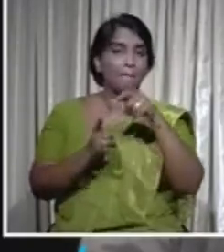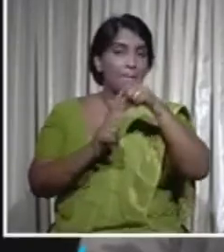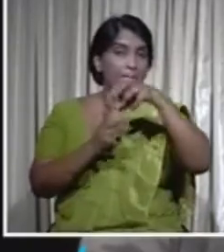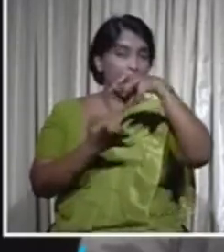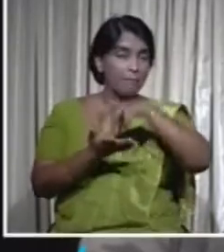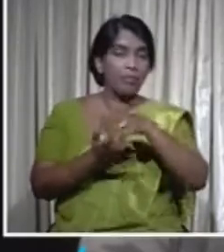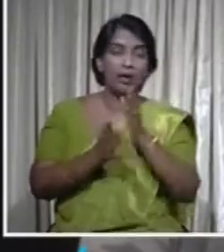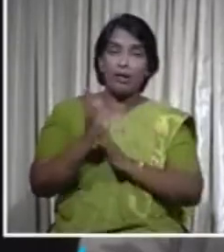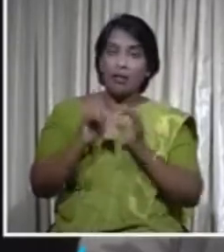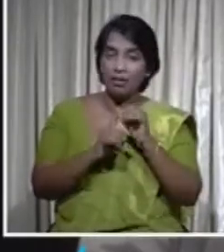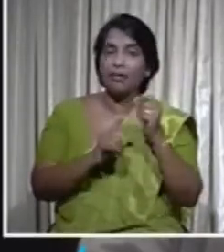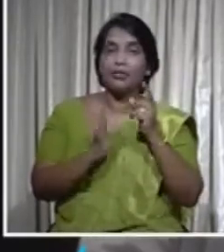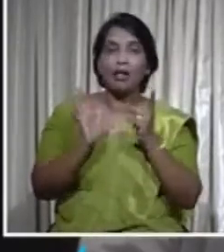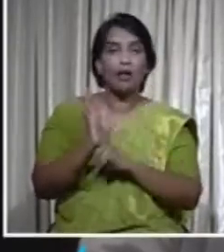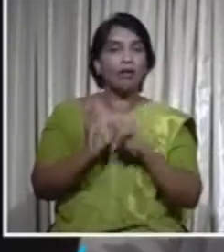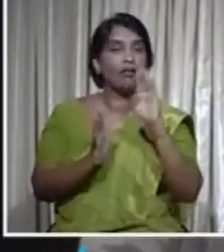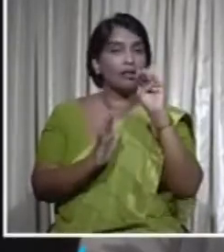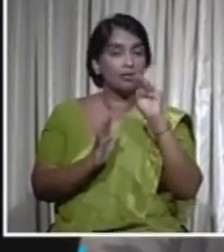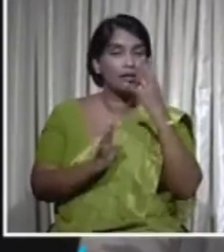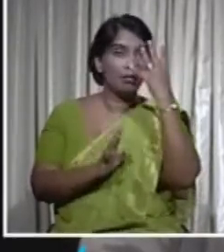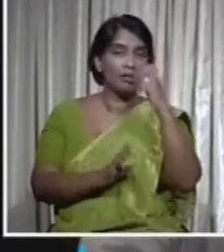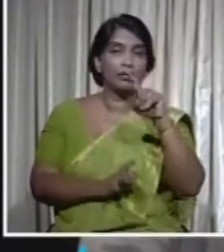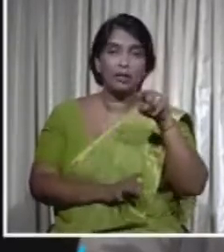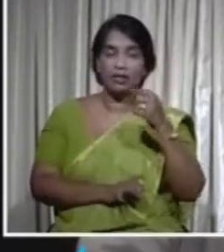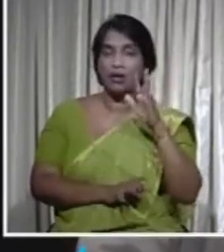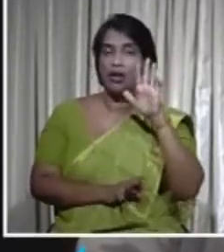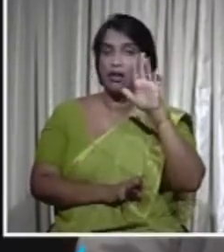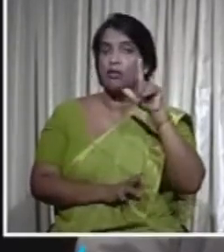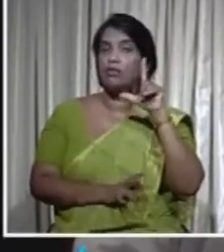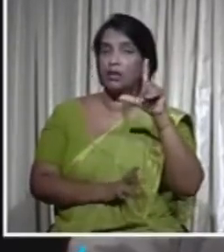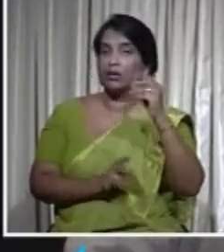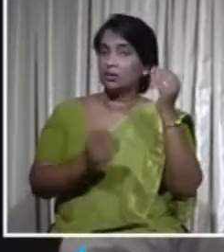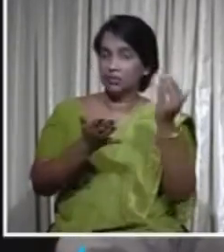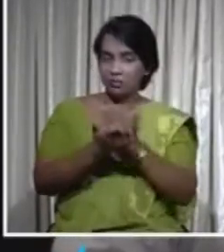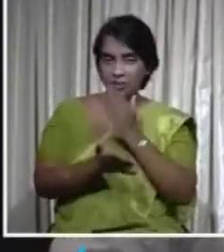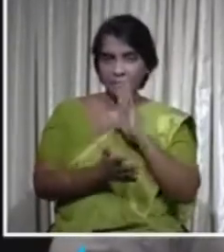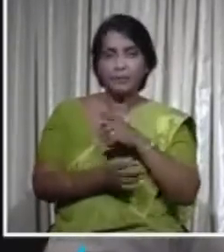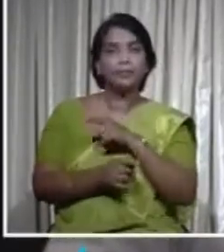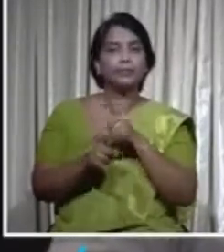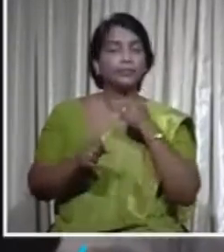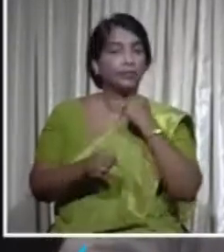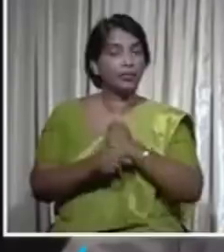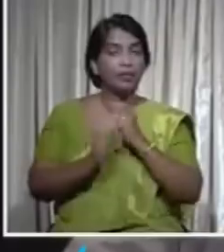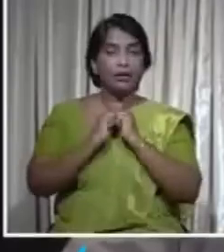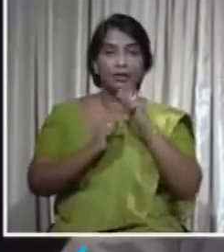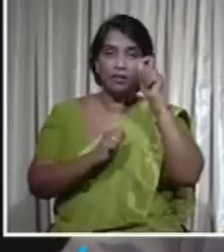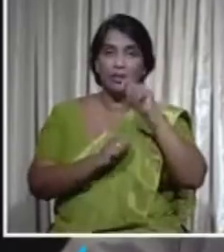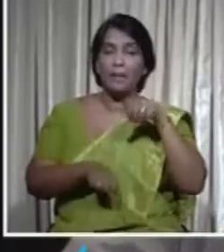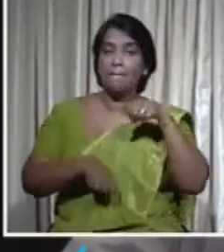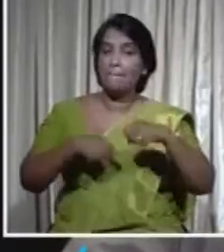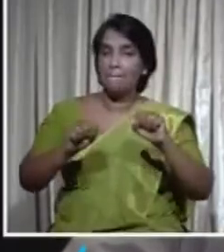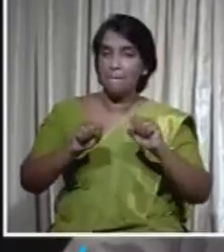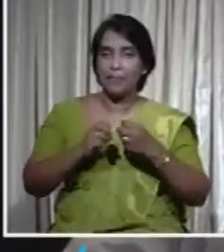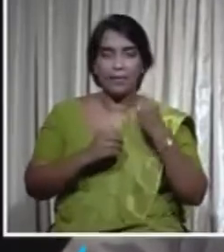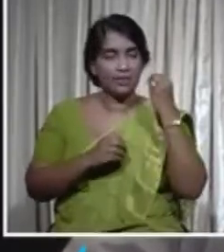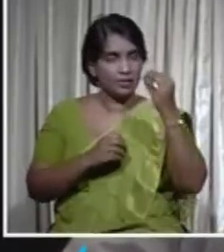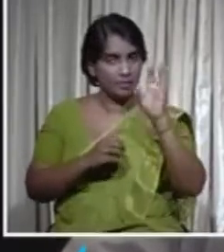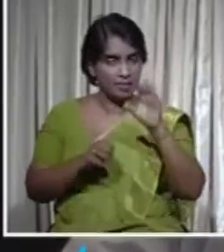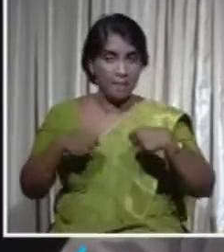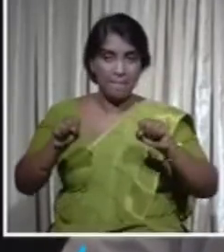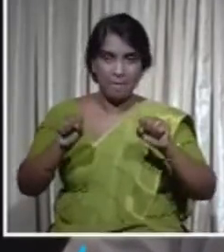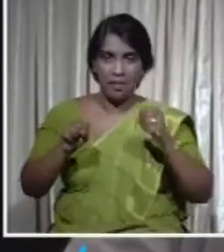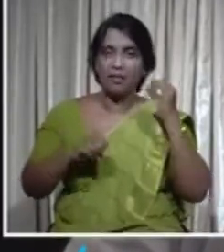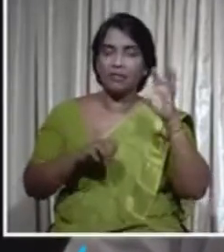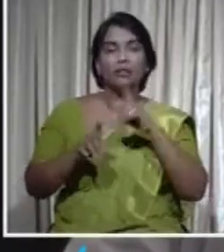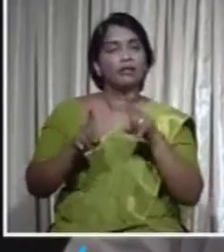நிகழ்வுக்கு செலவிட்ட நிதியை அவர்களுக்கு வழங்கியிருந்தால் அதுவே போர் வீரர்களுக்கு செய்கின்ற கௌரவமாக இருந்திருக்கும் என்று ரோகிணி குமாரி